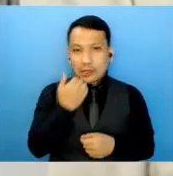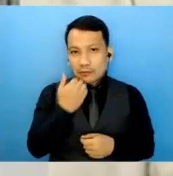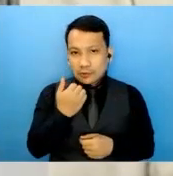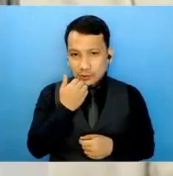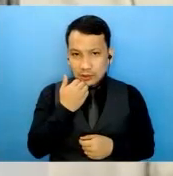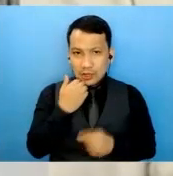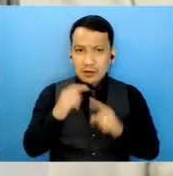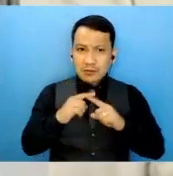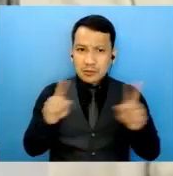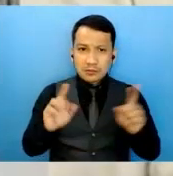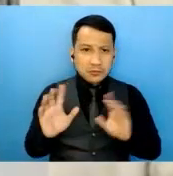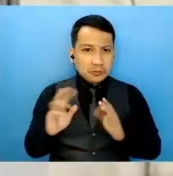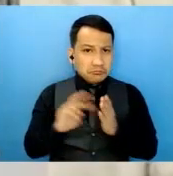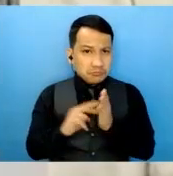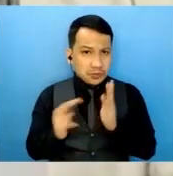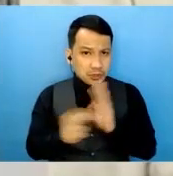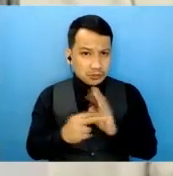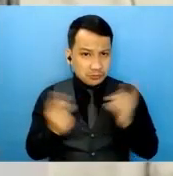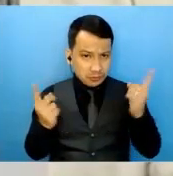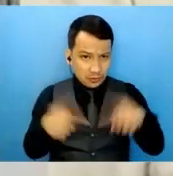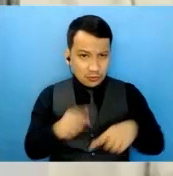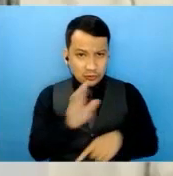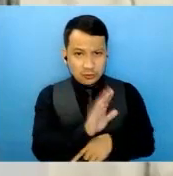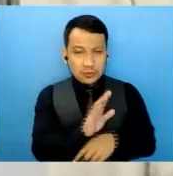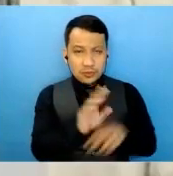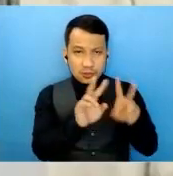doesn't justify what happened. So amin pong